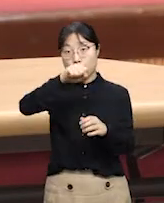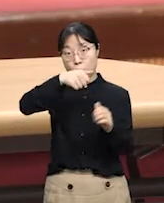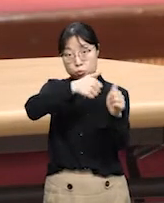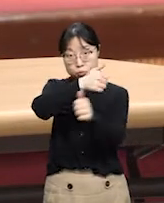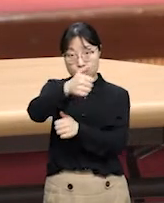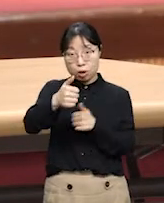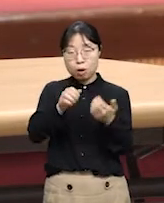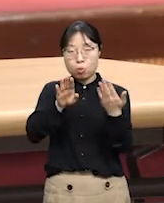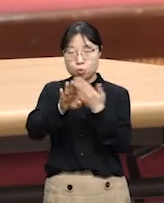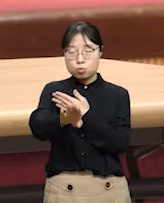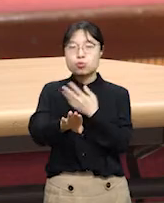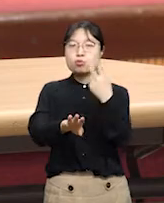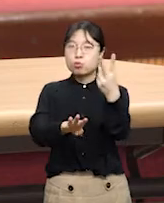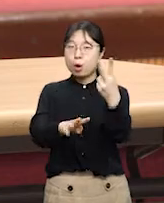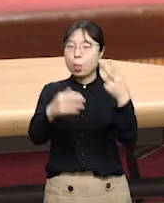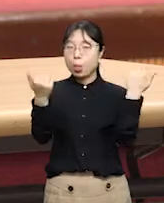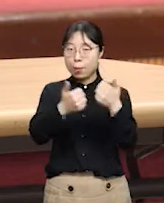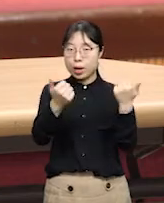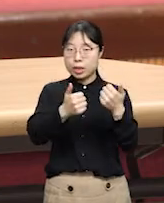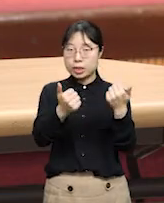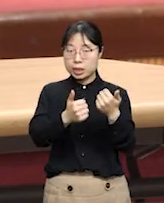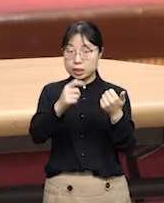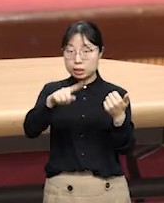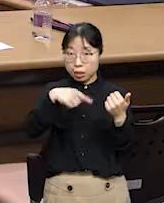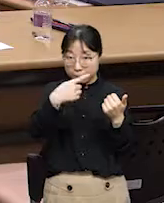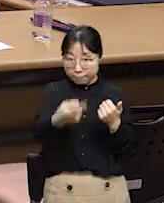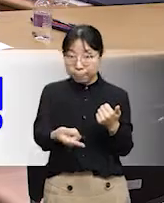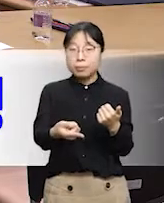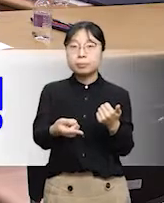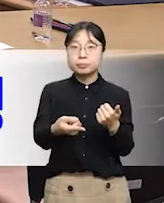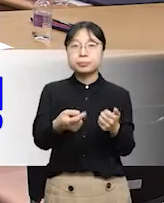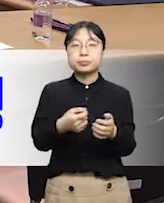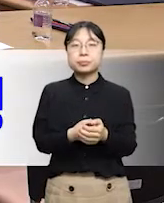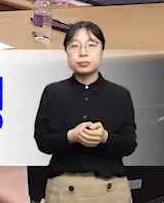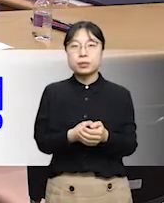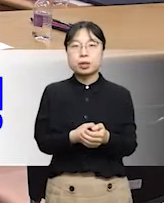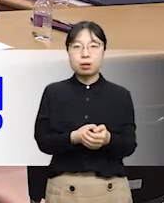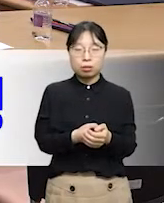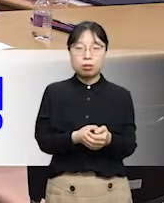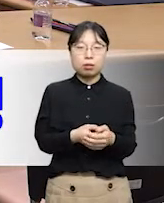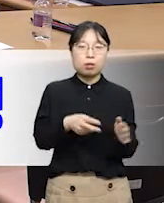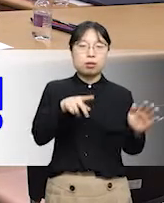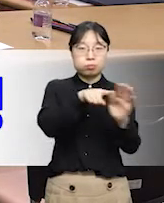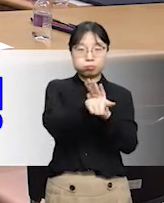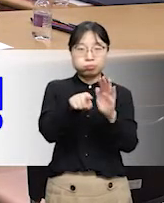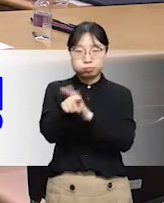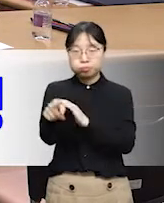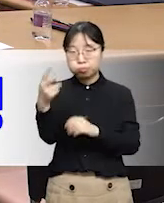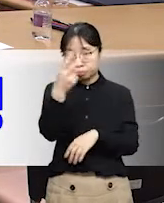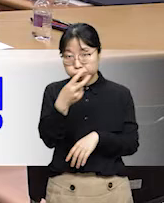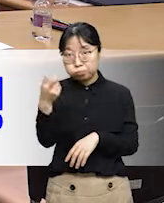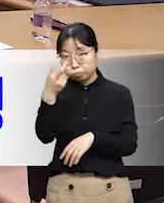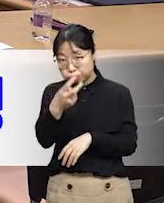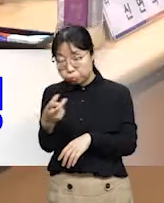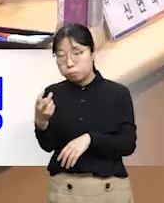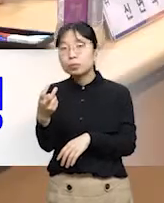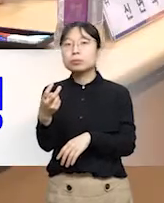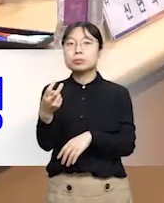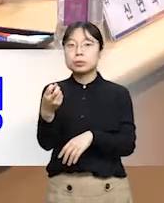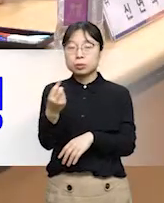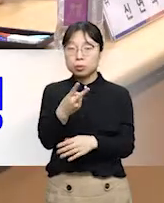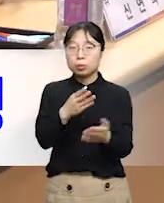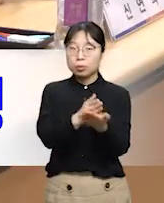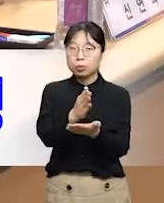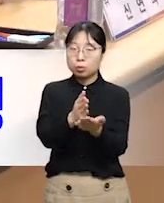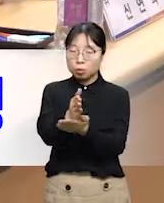이후 두 차례 회의를 통해 주민 제안 사업을 검토하고 또 직접 현장을 확인하는 등의 절차를 거쳐 각 분과별